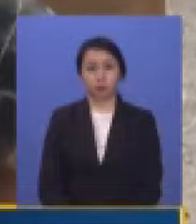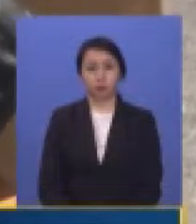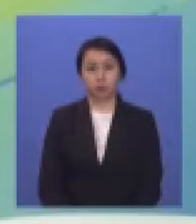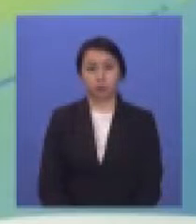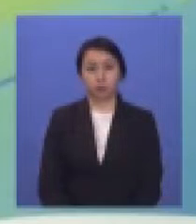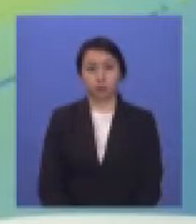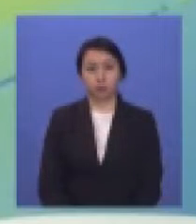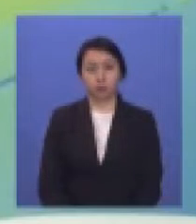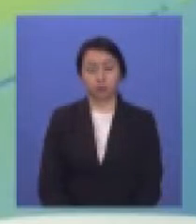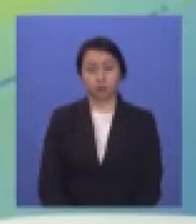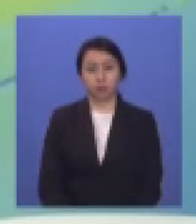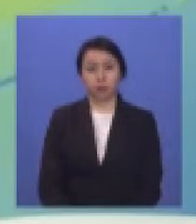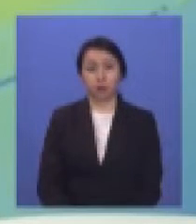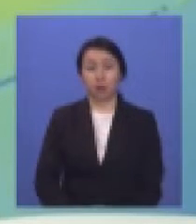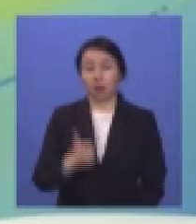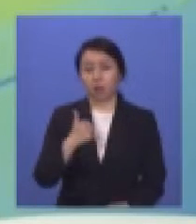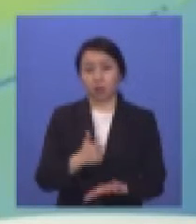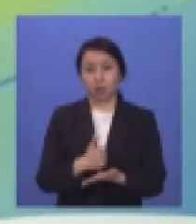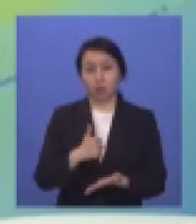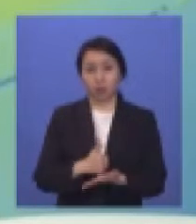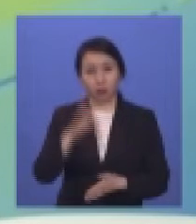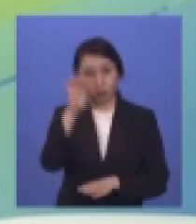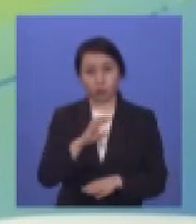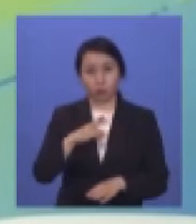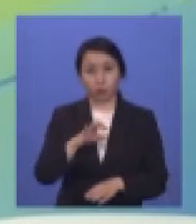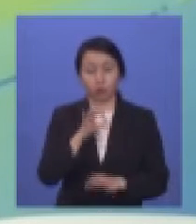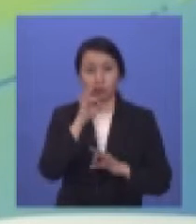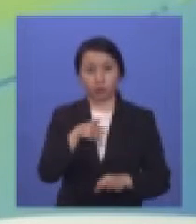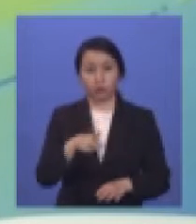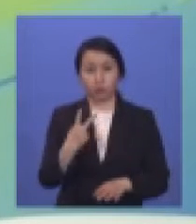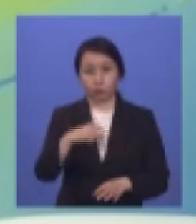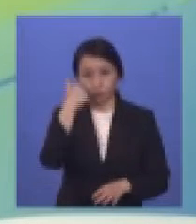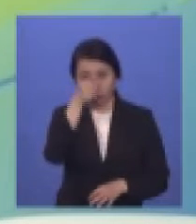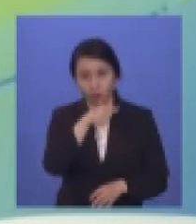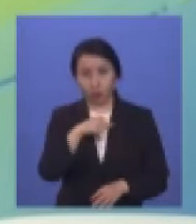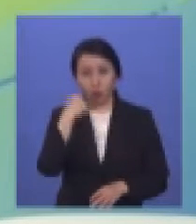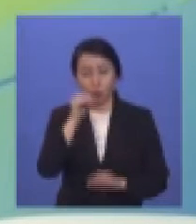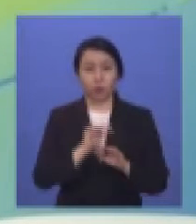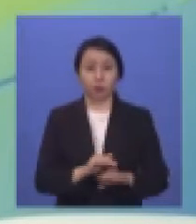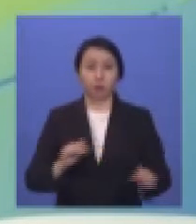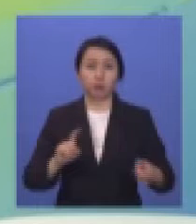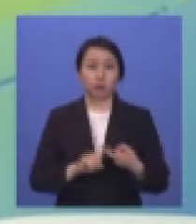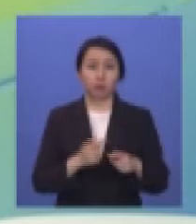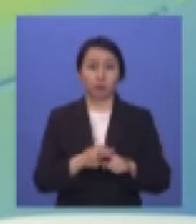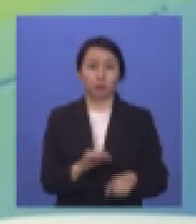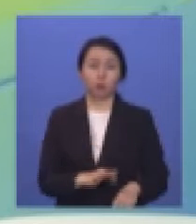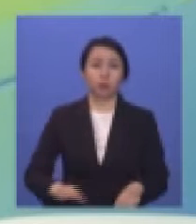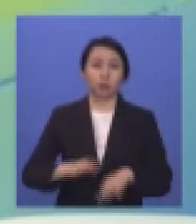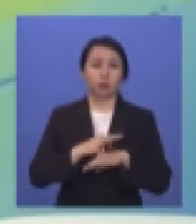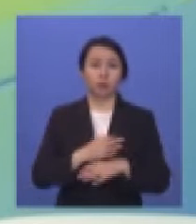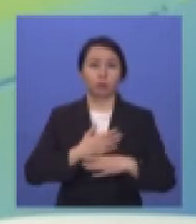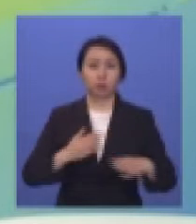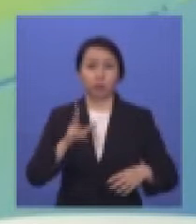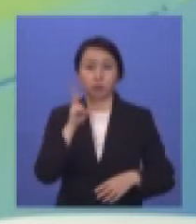новостей. Президент Касым-Жомарт Токаев объявил 2022 год годом детей. В связи с этим в